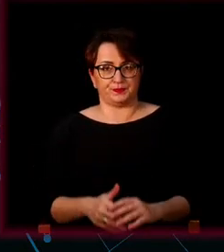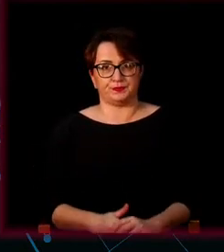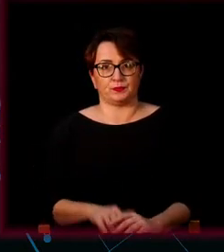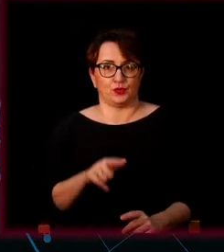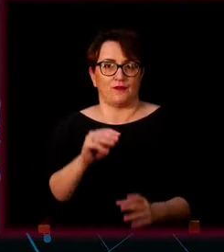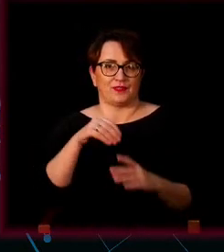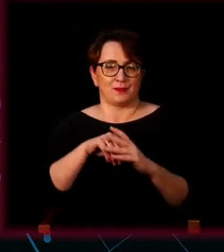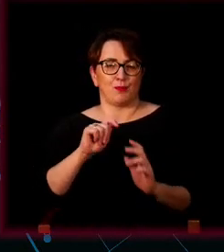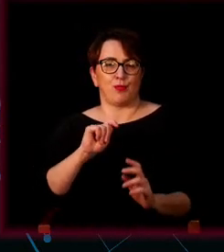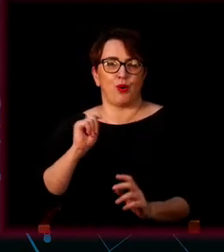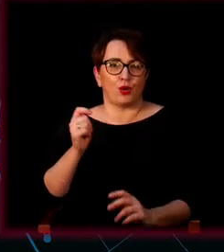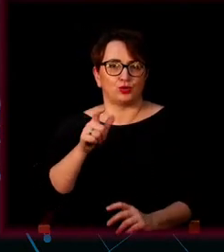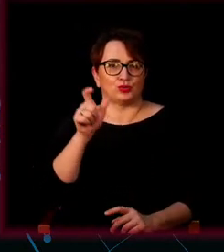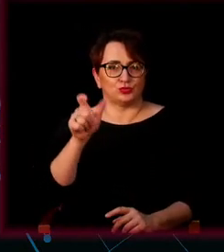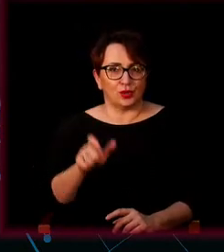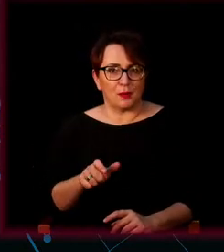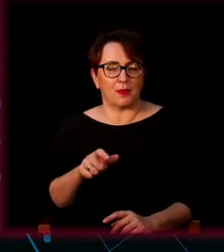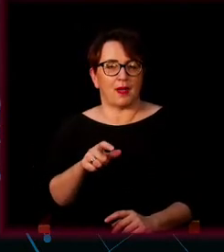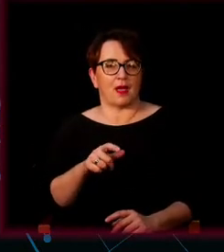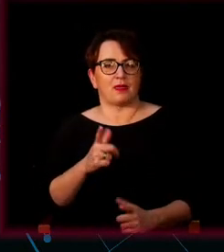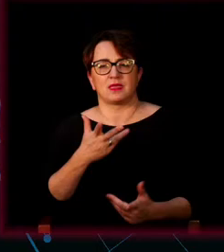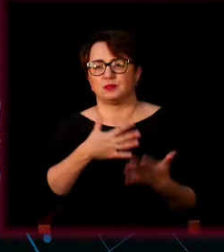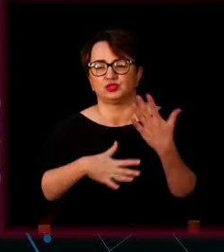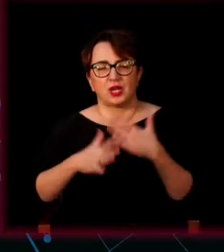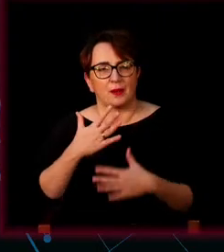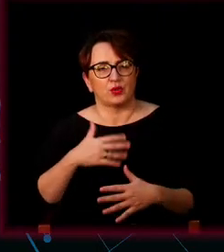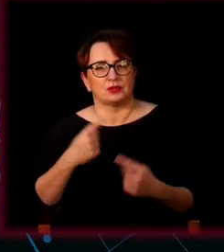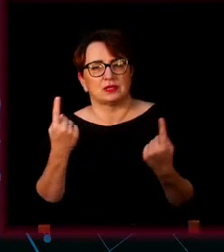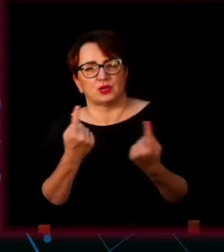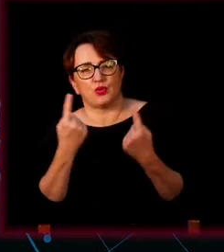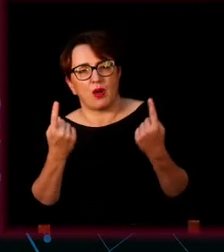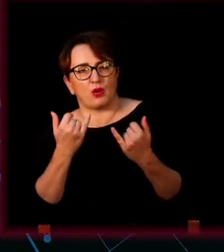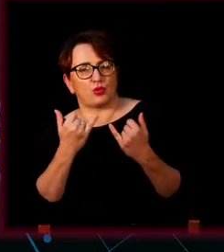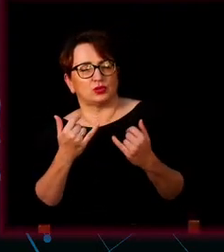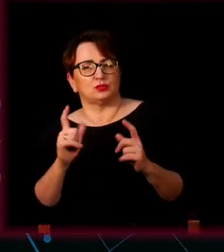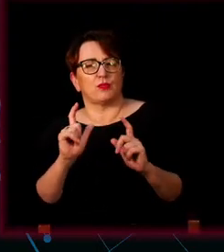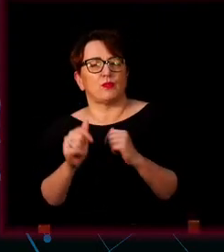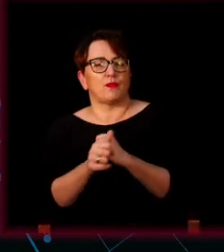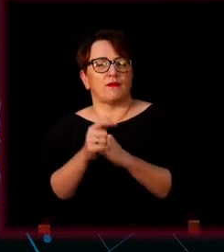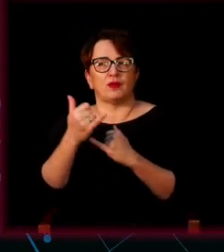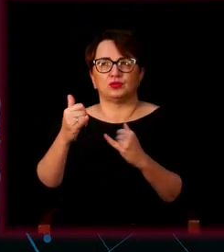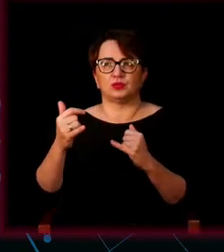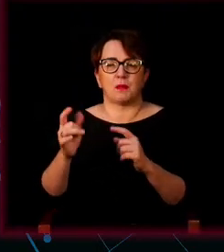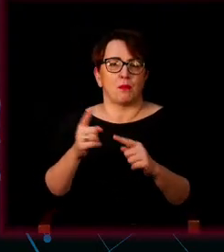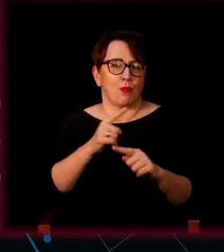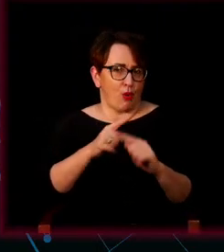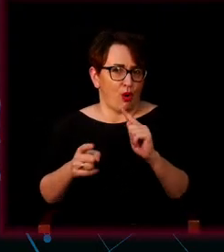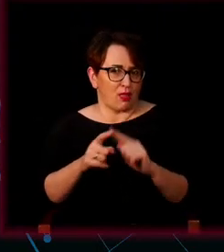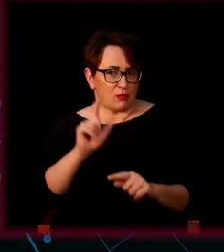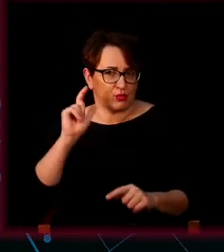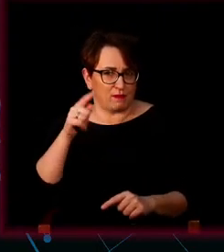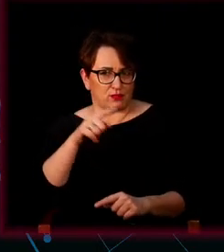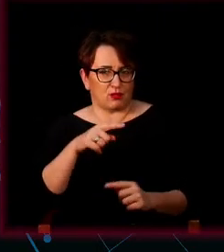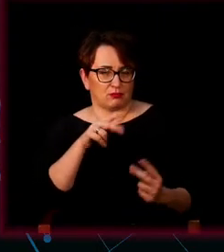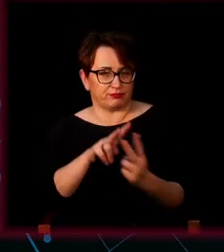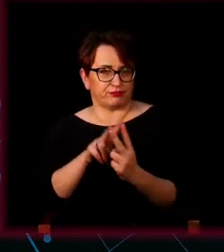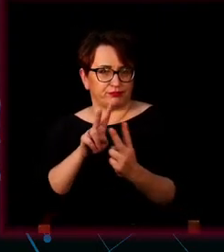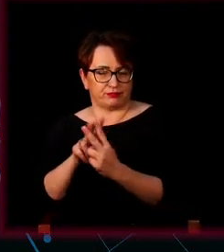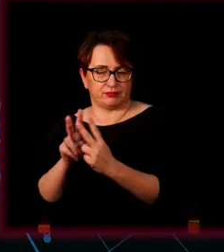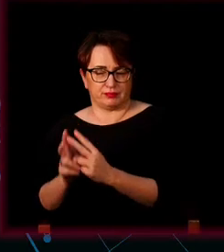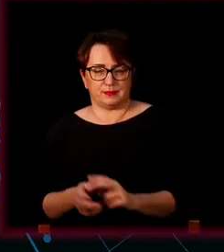tej podróży Genli Aya i tych różnych właśnie nieprzyjemności, które go spotykają ze strony polityków głównie, z którymi ma do